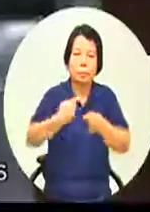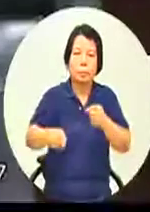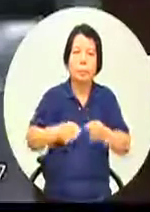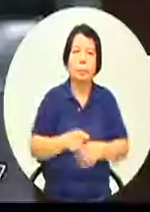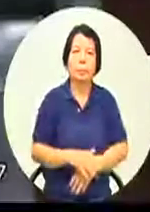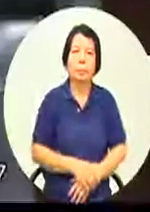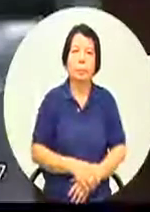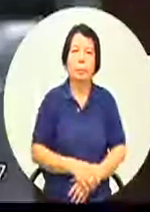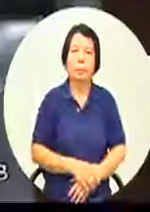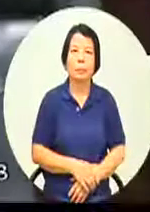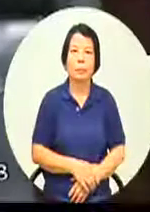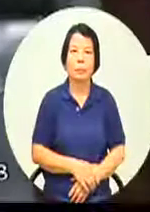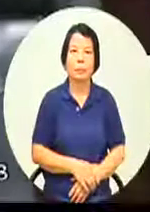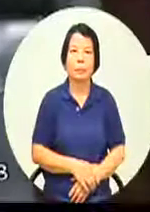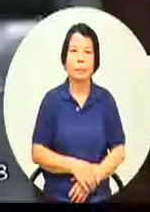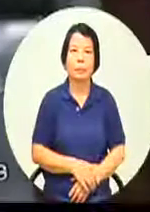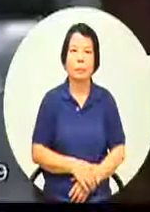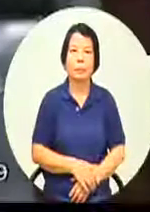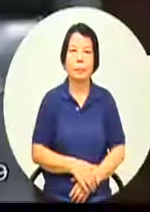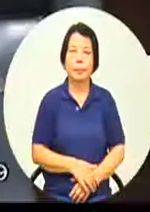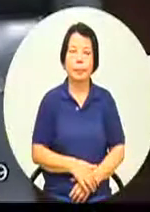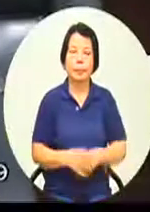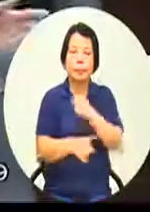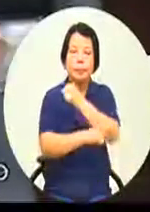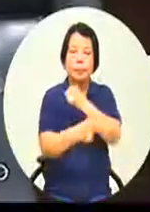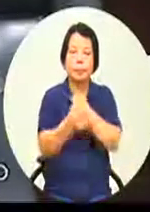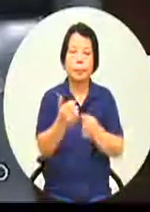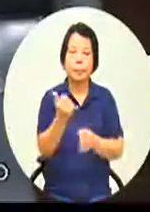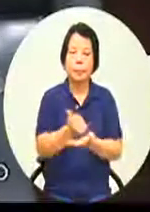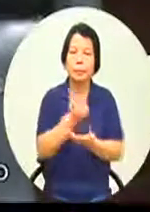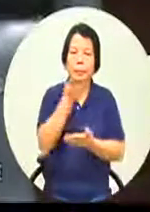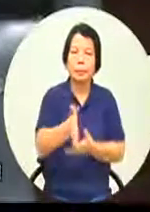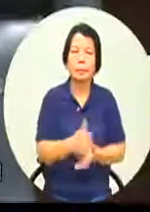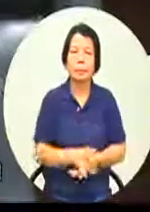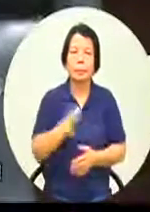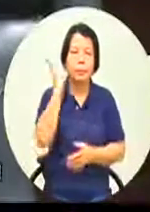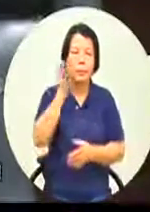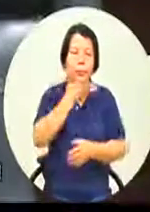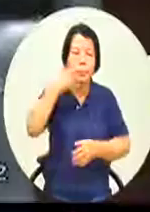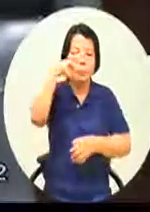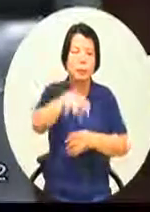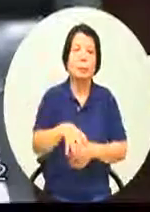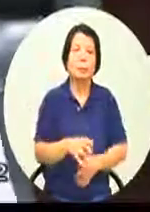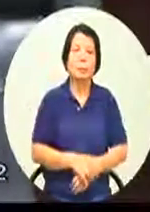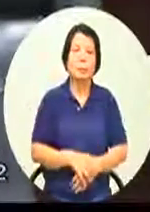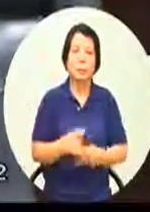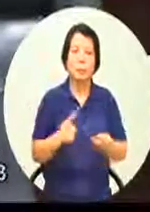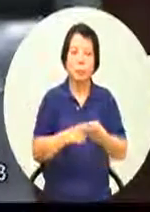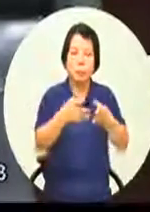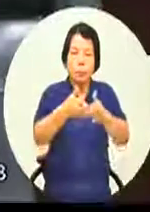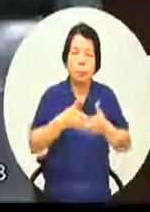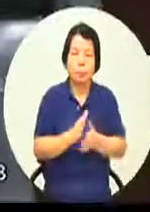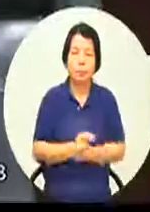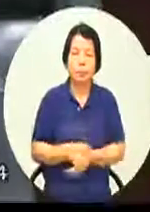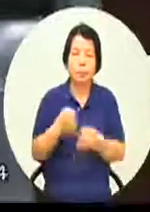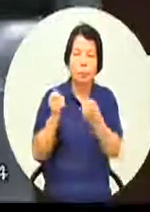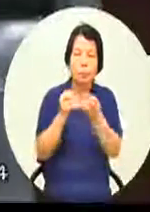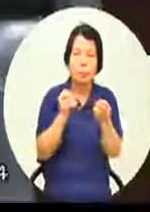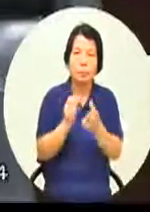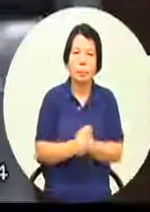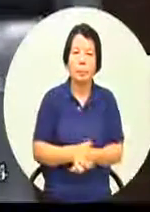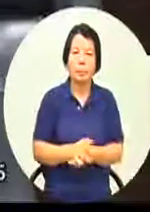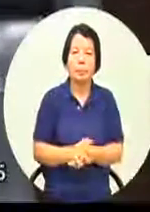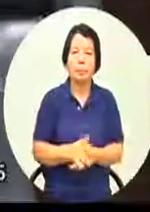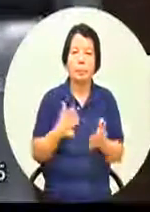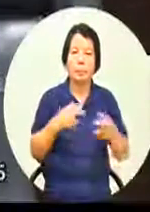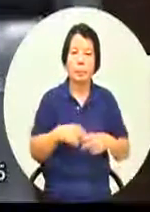钟。 好，谢谢。好，那最后我要就教的是我们的水利局吼，那主要也是要跟您谈吼，跟我们的蔡局